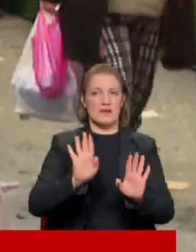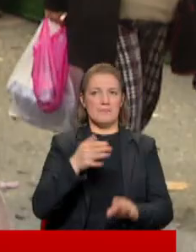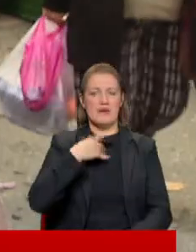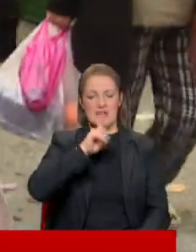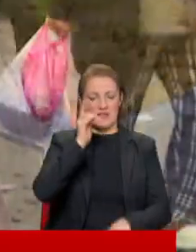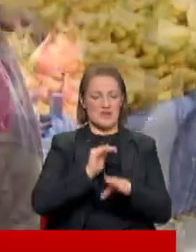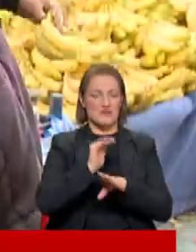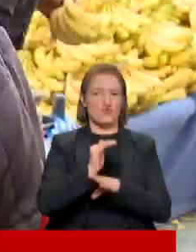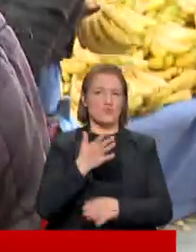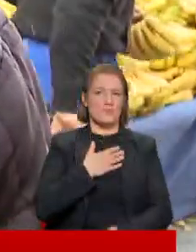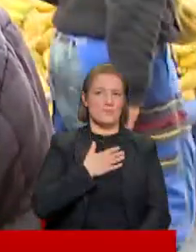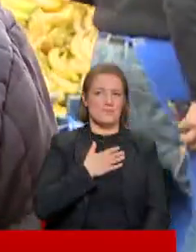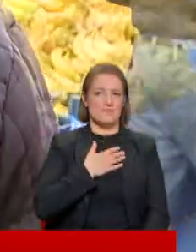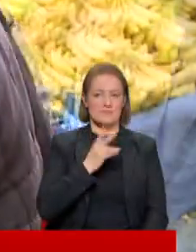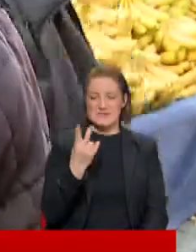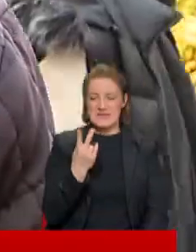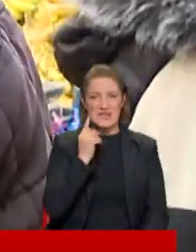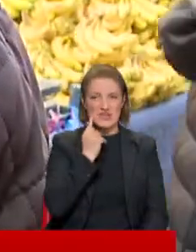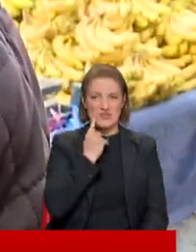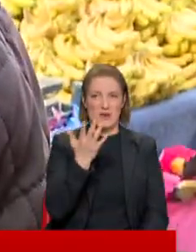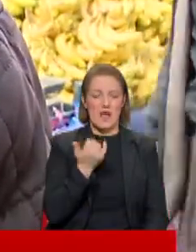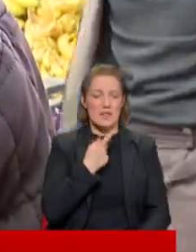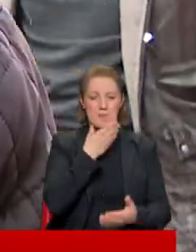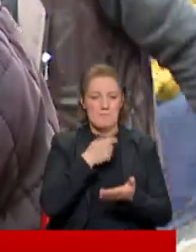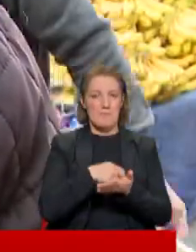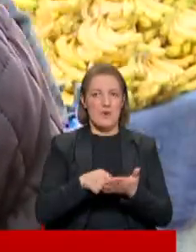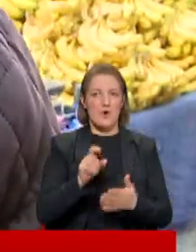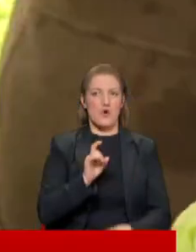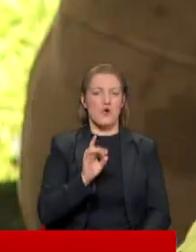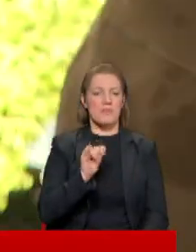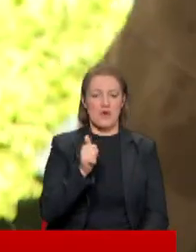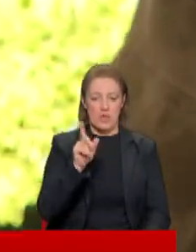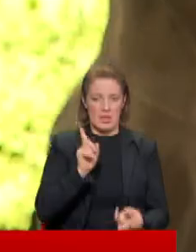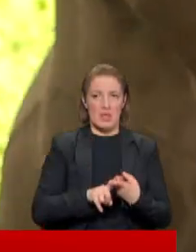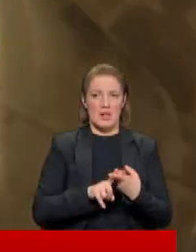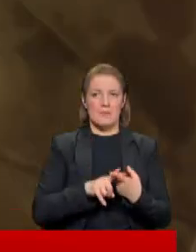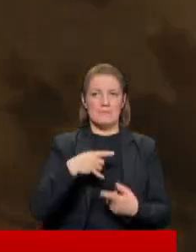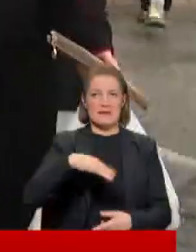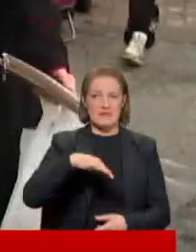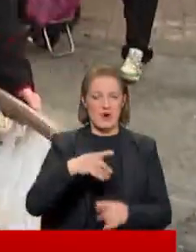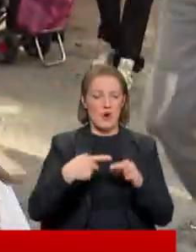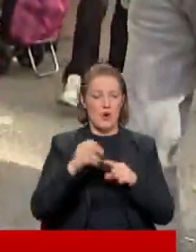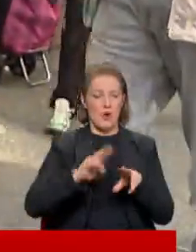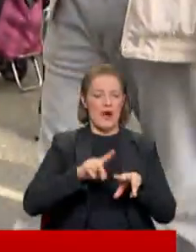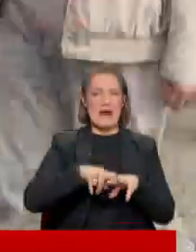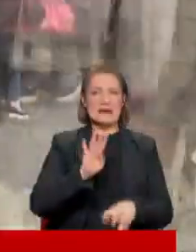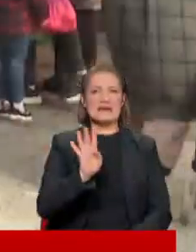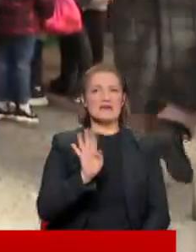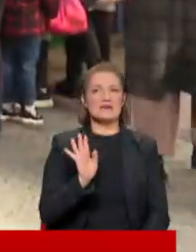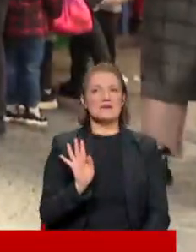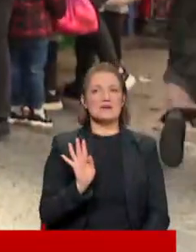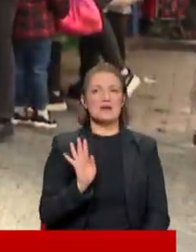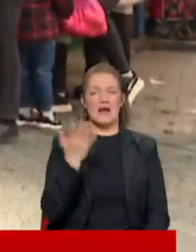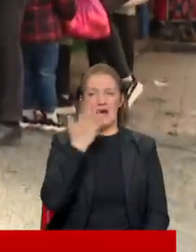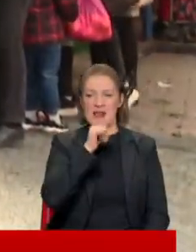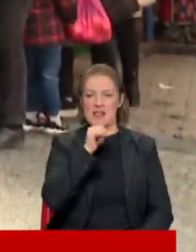yalnız yaşıyorum bir de. Vallahi iki kişiyim. Aldım emekli maaşı 15 gün gidiyor. Bir kıvırcık, bir roka 40 lira. Hadi git de yaşa. Bir